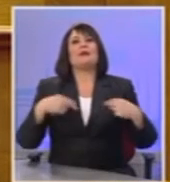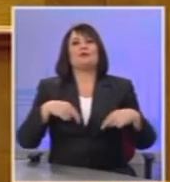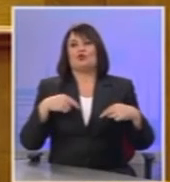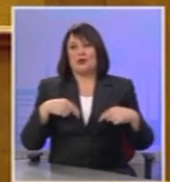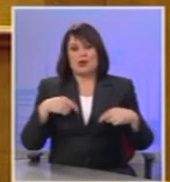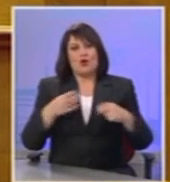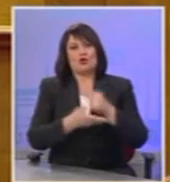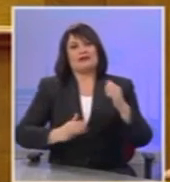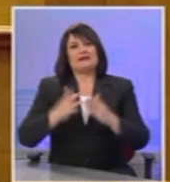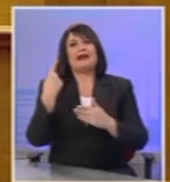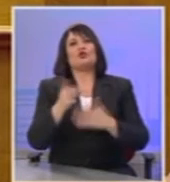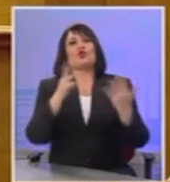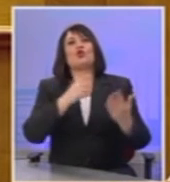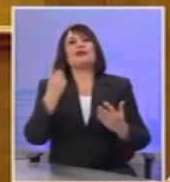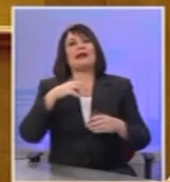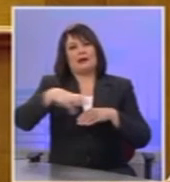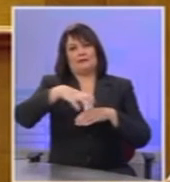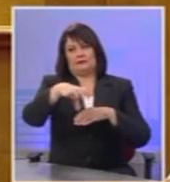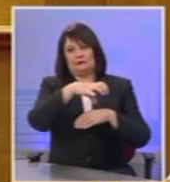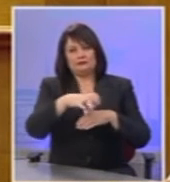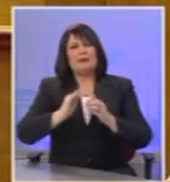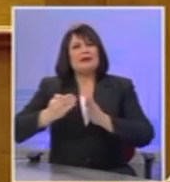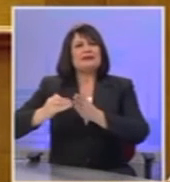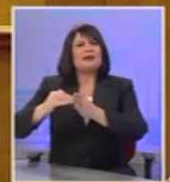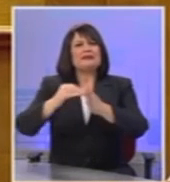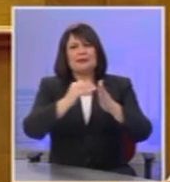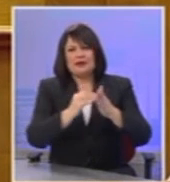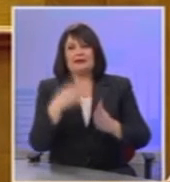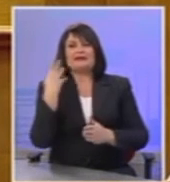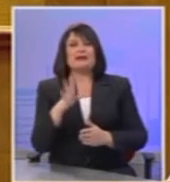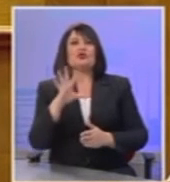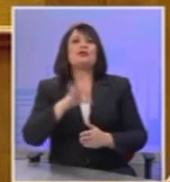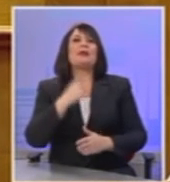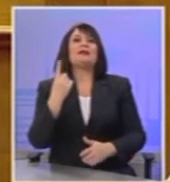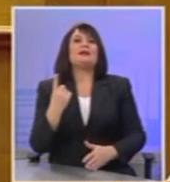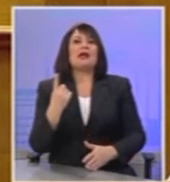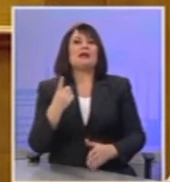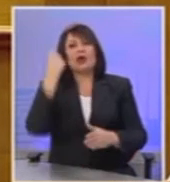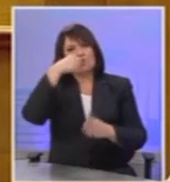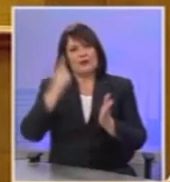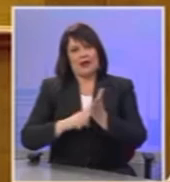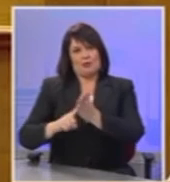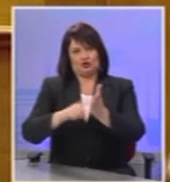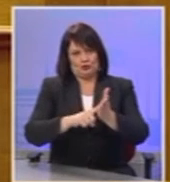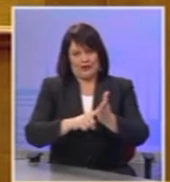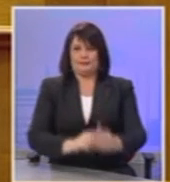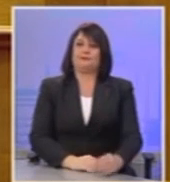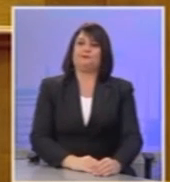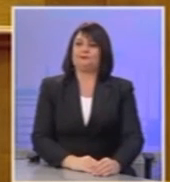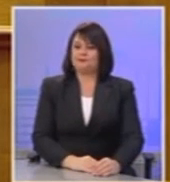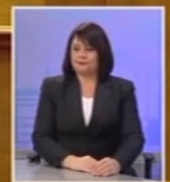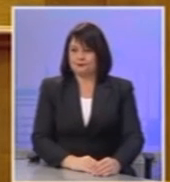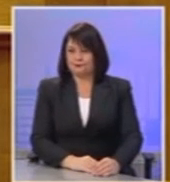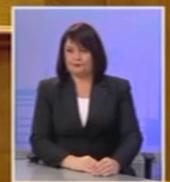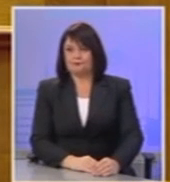διευθύνσεις, 93 περιφερειακές και αποκεντρωμένες υπηρεσίες και 451 νομικά πρόσωπα. Χώρια οι